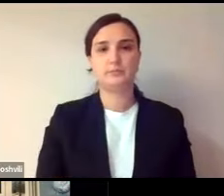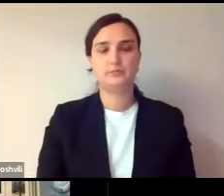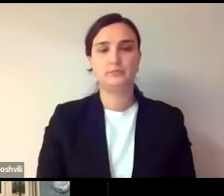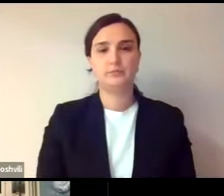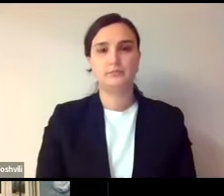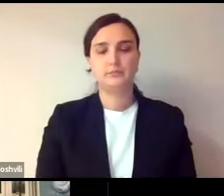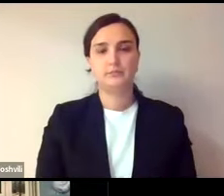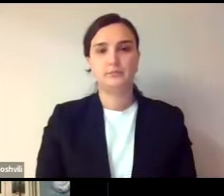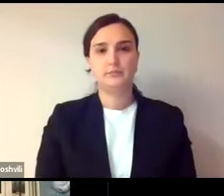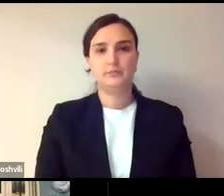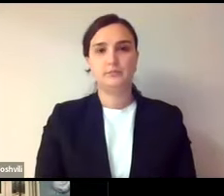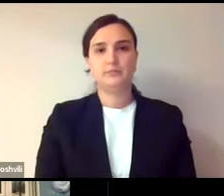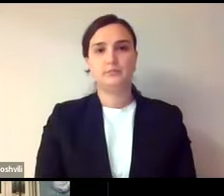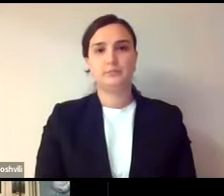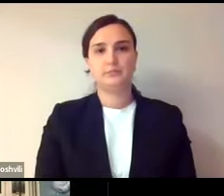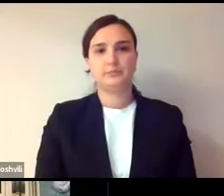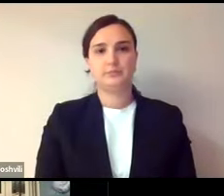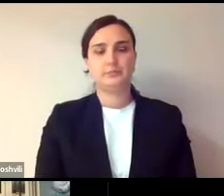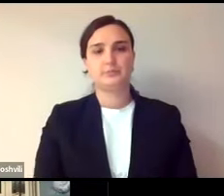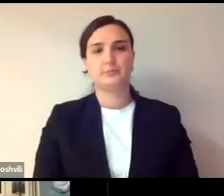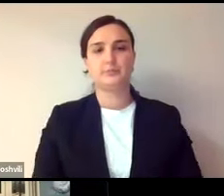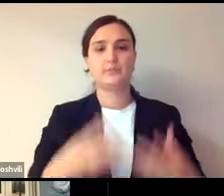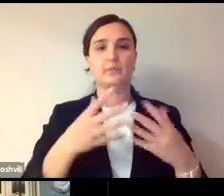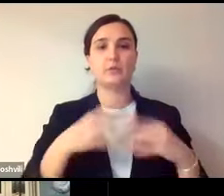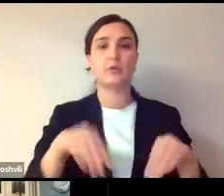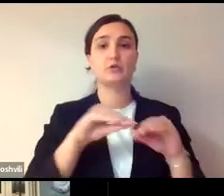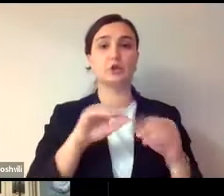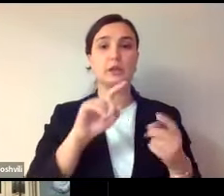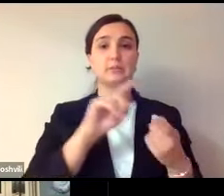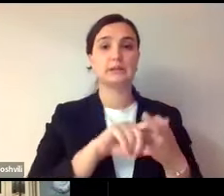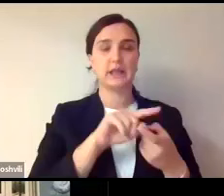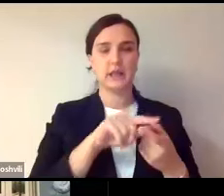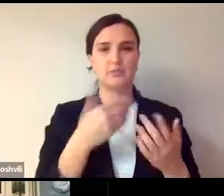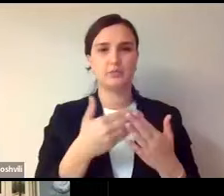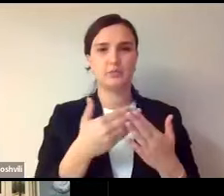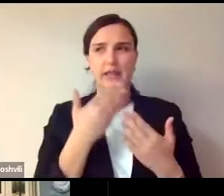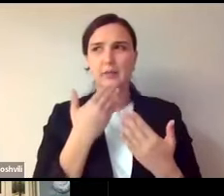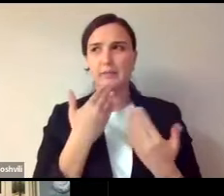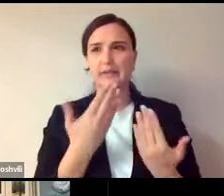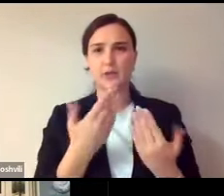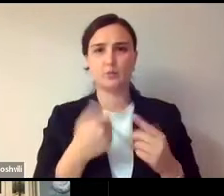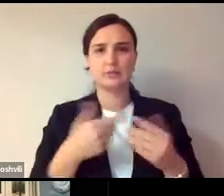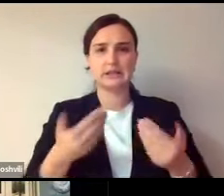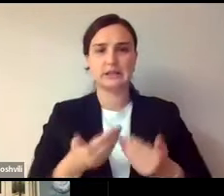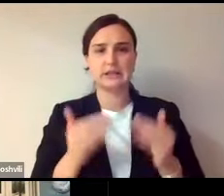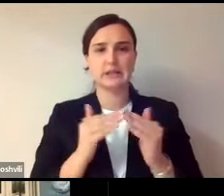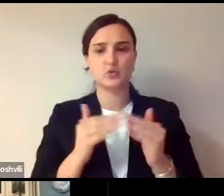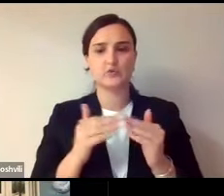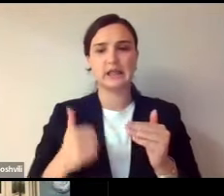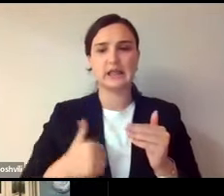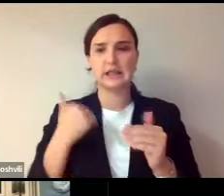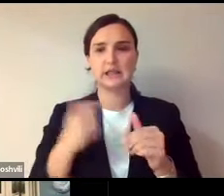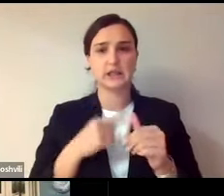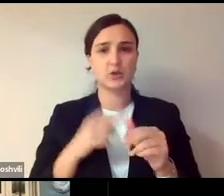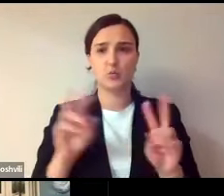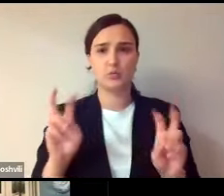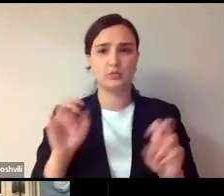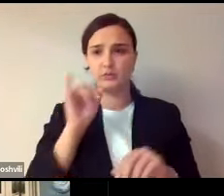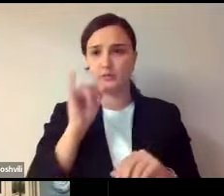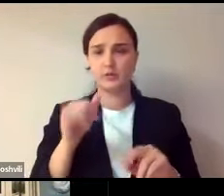ისეთ ოჯახებს, რომელსაც მართლაც უნებართვოდ ჰქონდათ ელემენტარული ამ საცხოვრის ღირსეულს ვერ დავარქვევდით, იმიტომ რომ